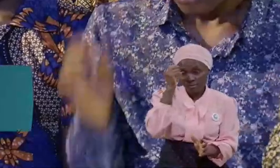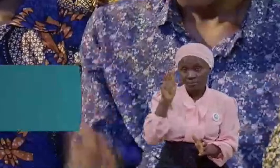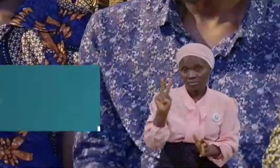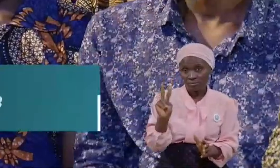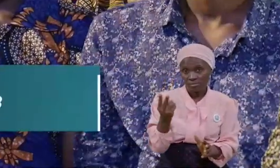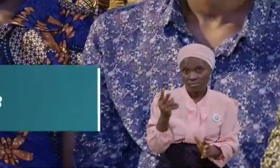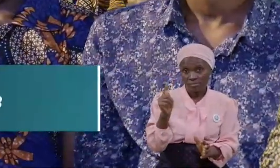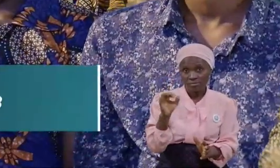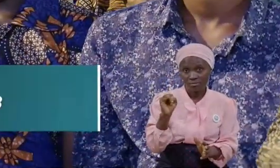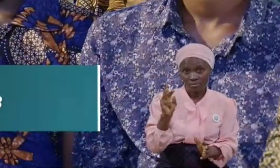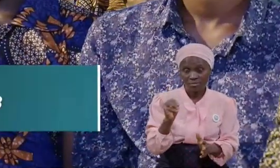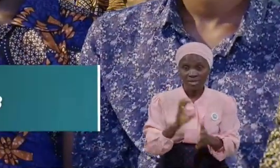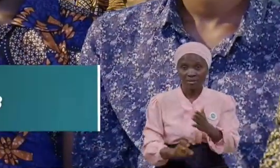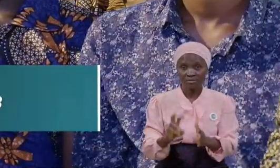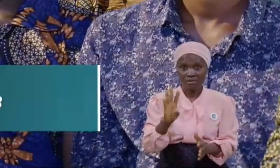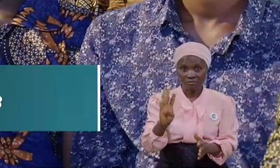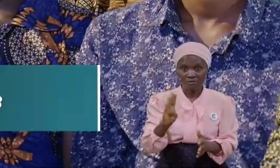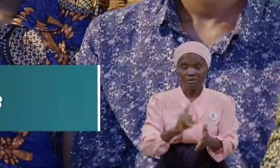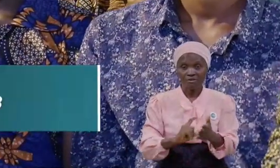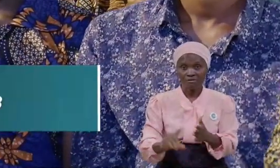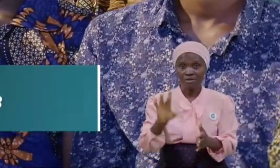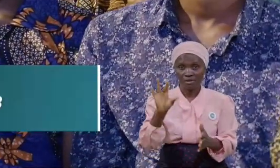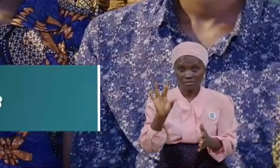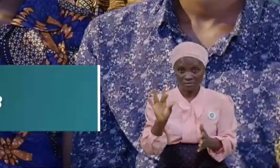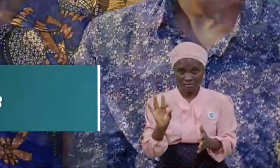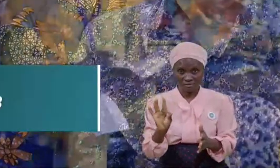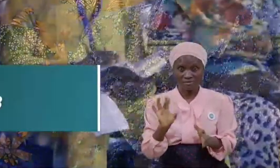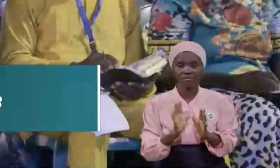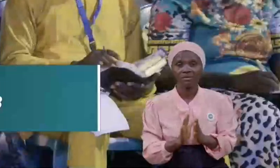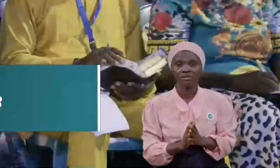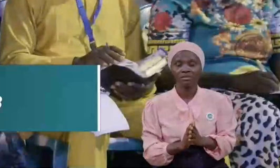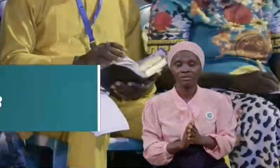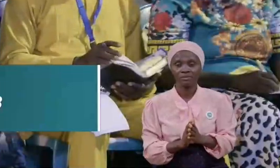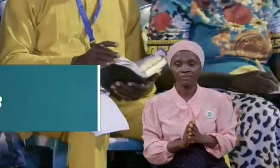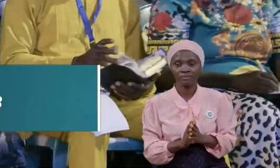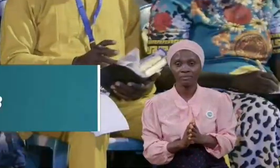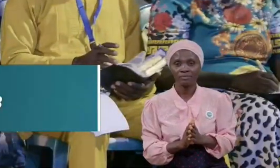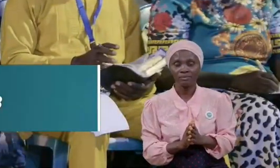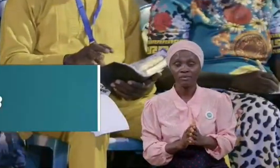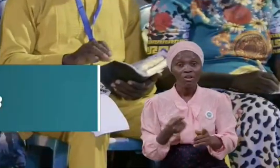verset 8. 2 Timothée chapitre 4, verset 8.